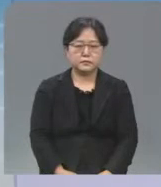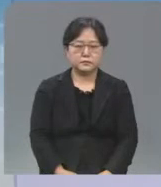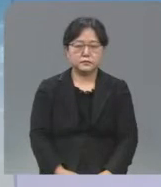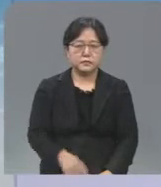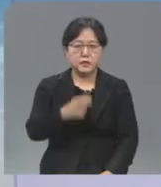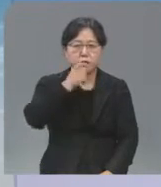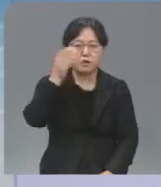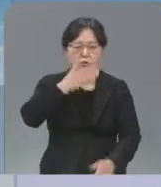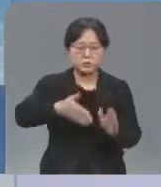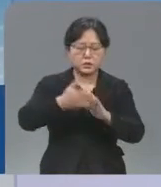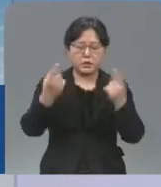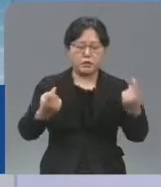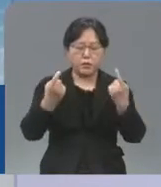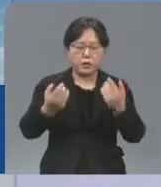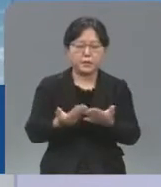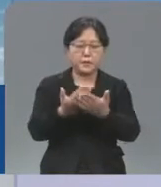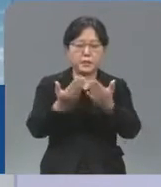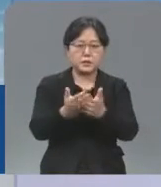여수시